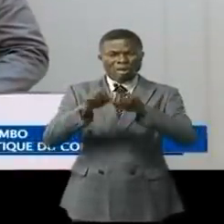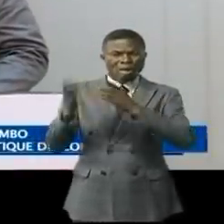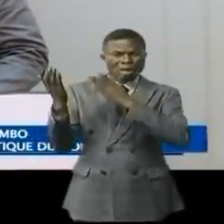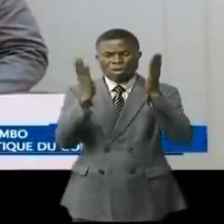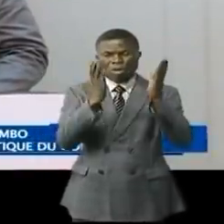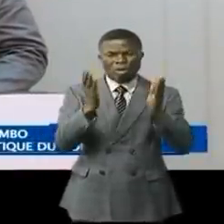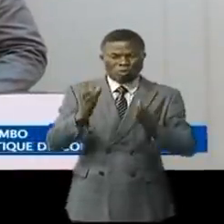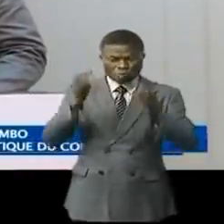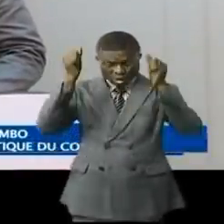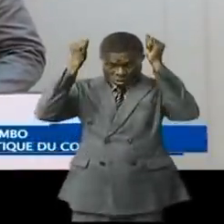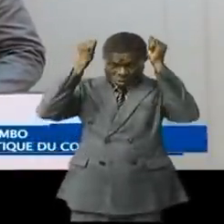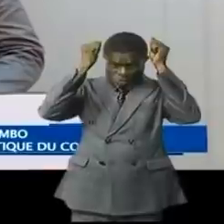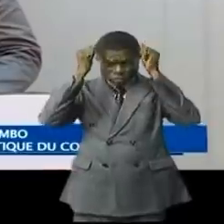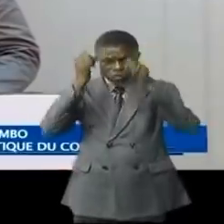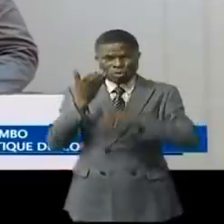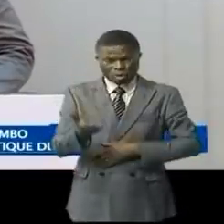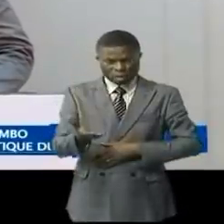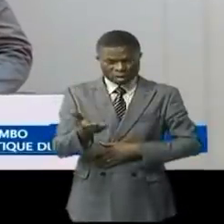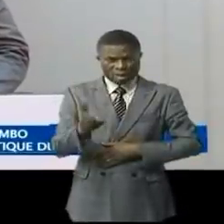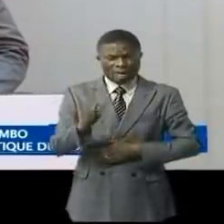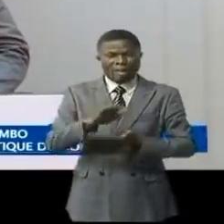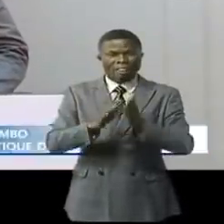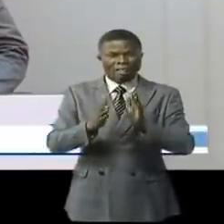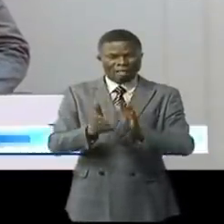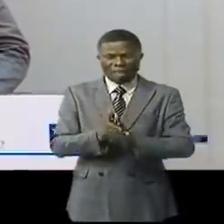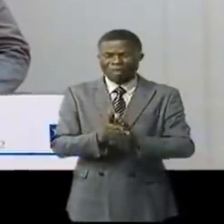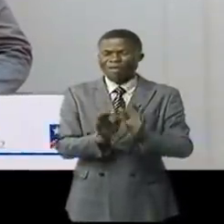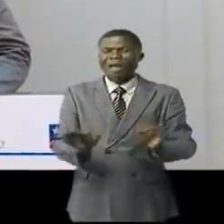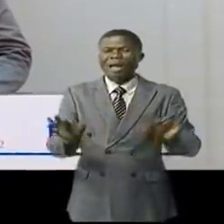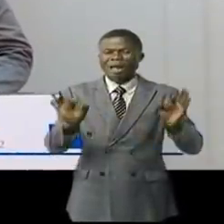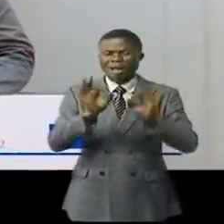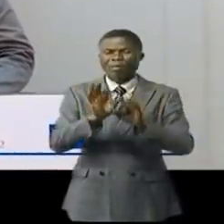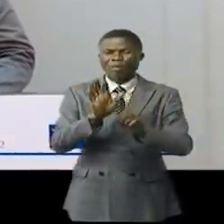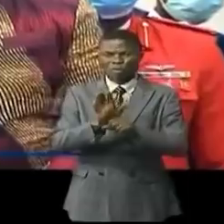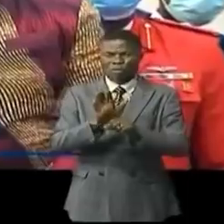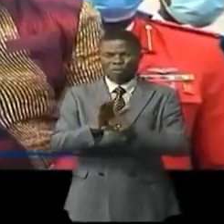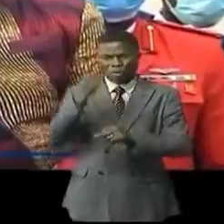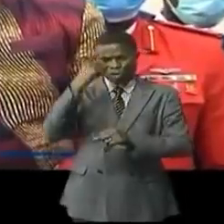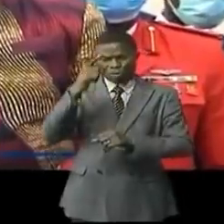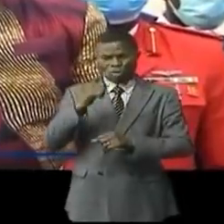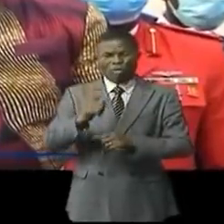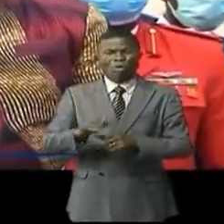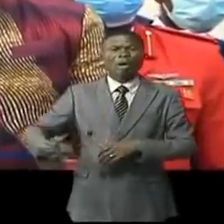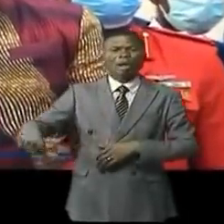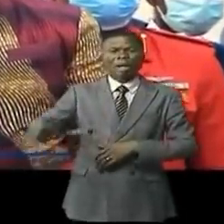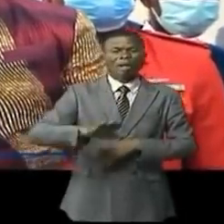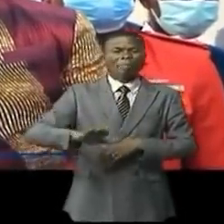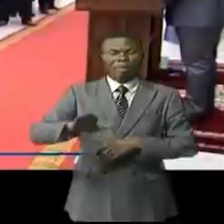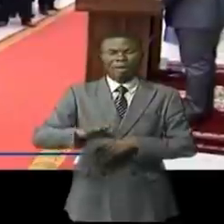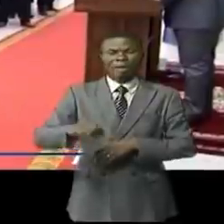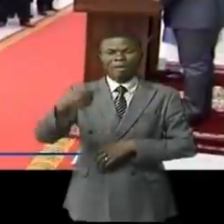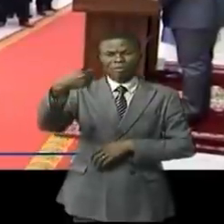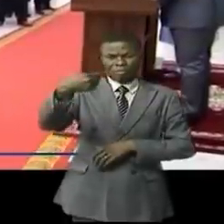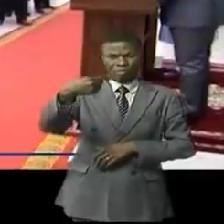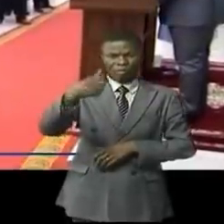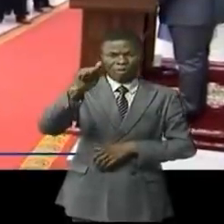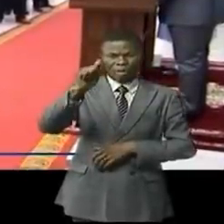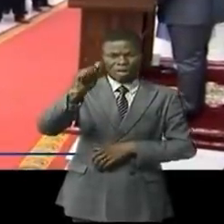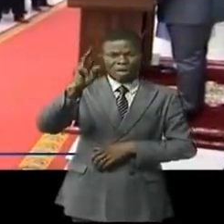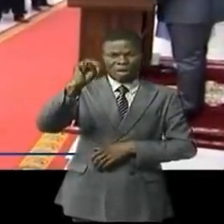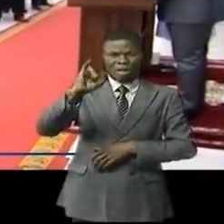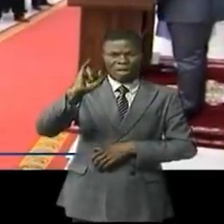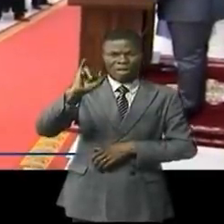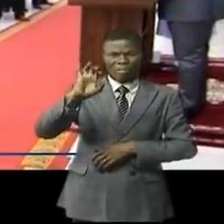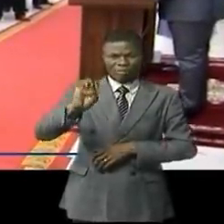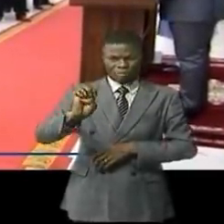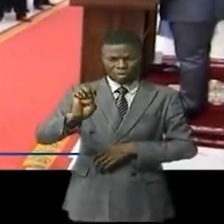bois, qui serait aussi très intéressant pour la Gambie. Et bien entendu, comme